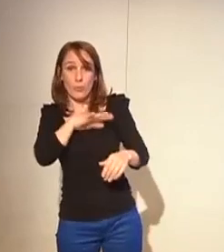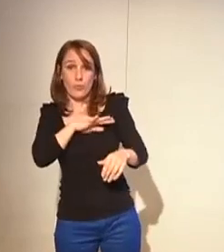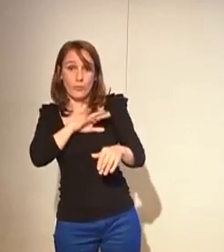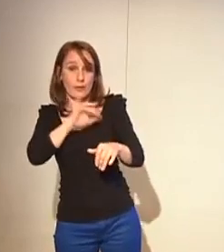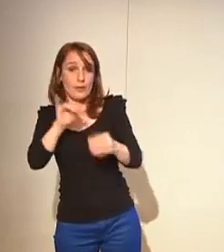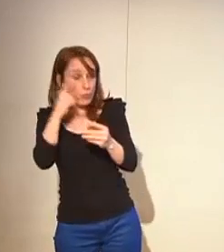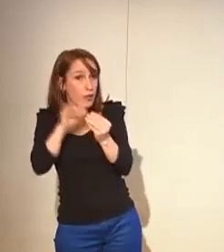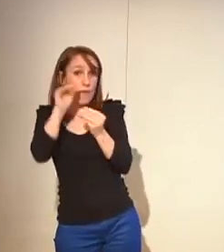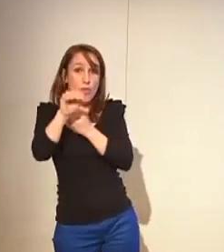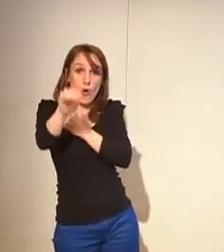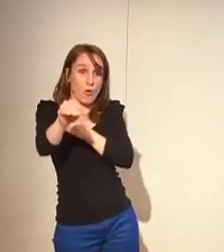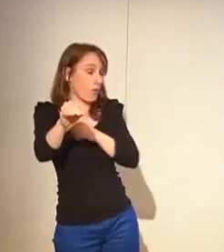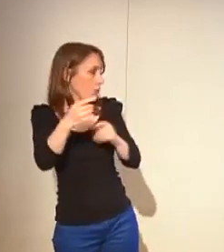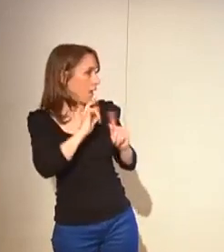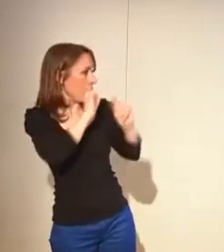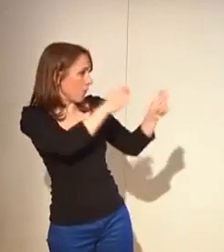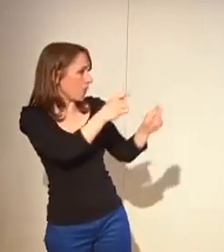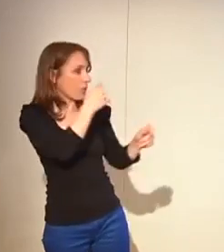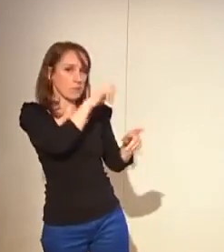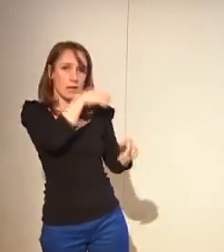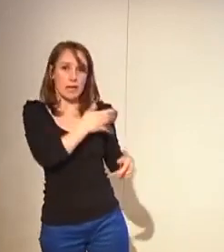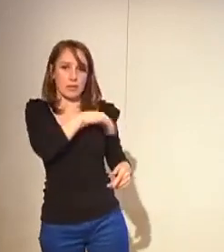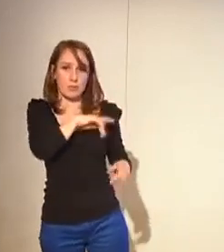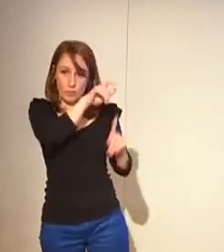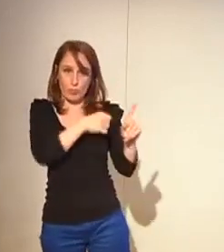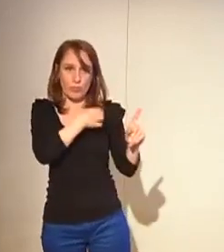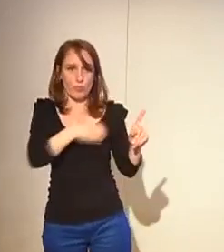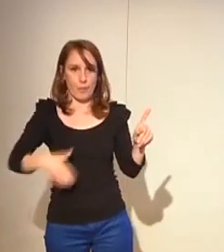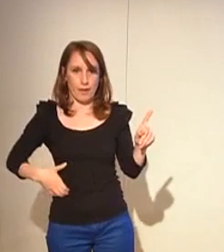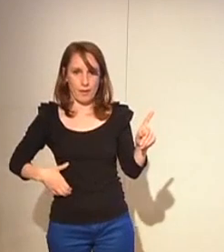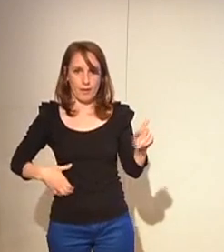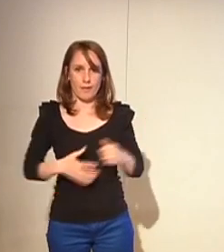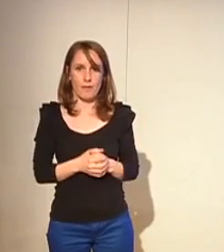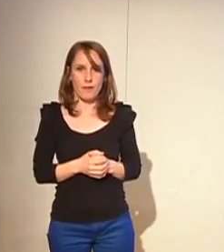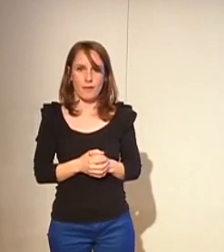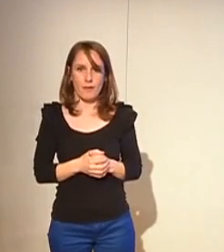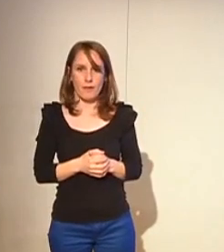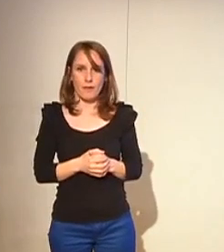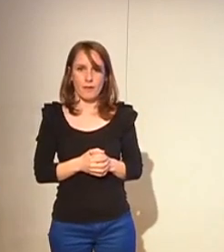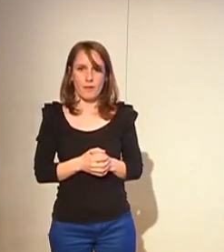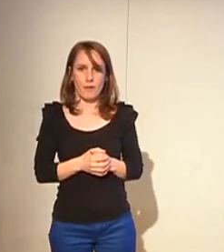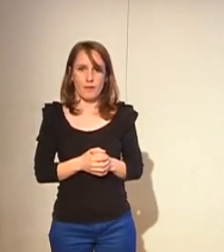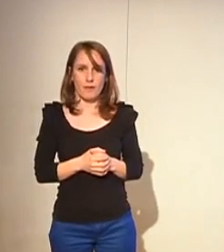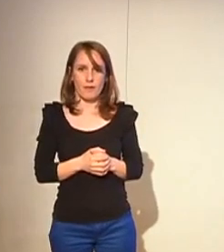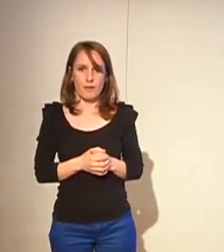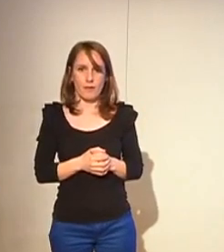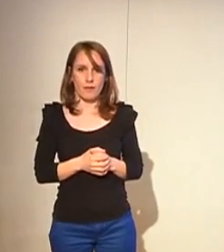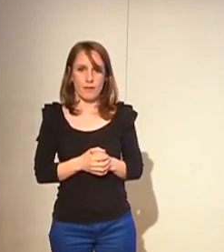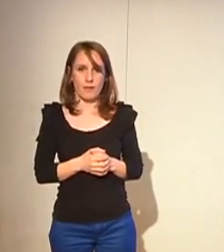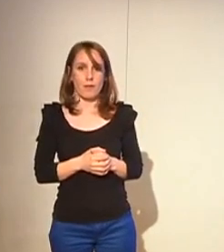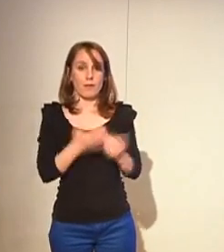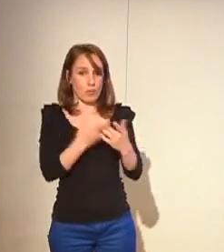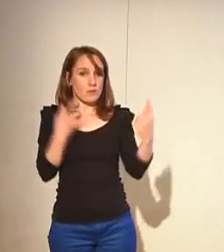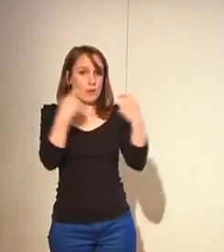exactement l'article du Code Général des Collectivités Territoriales il se trouve que